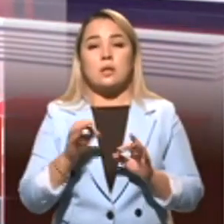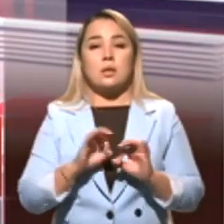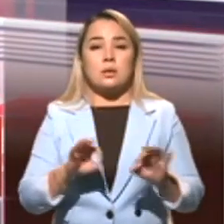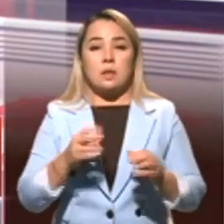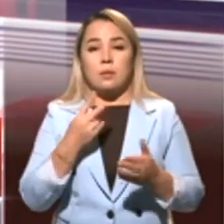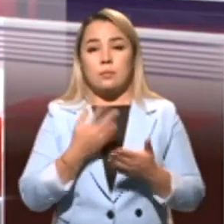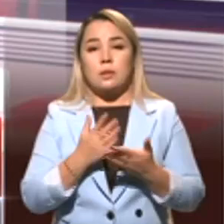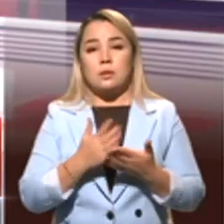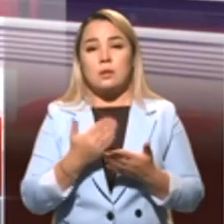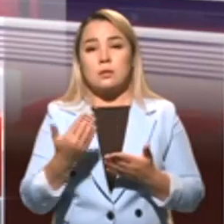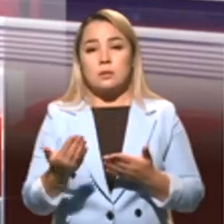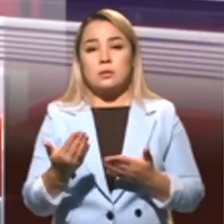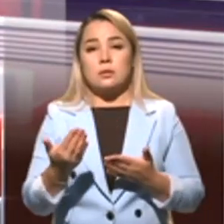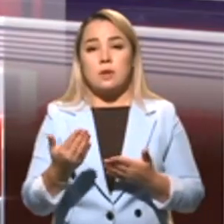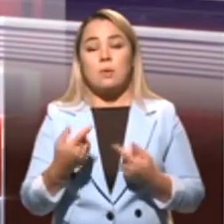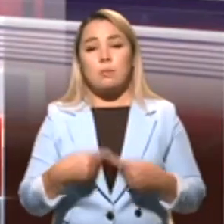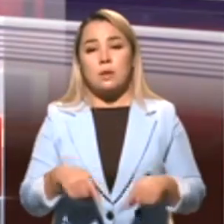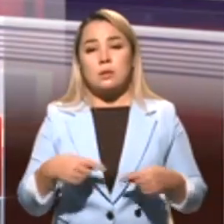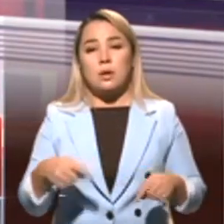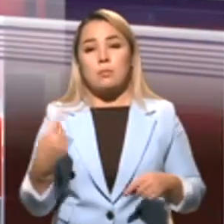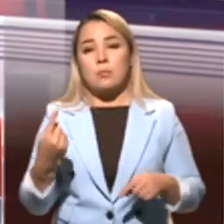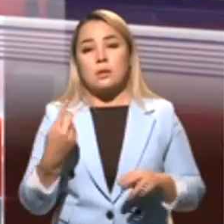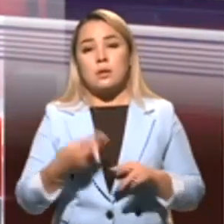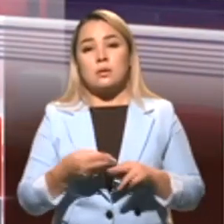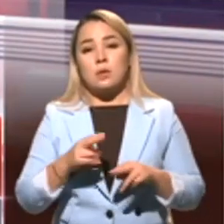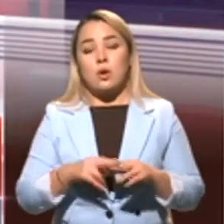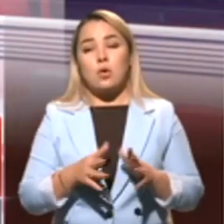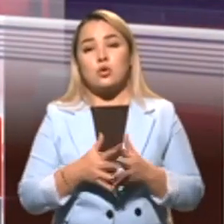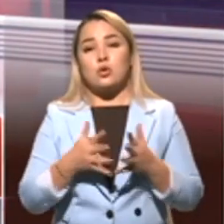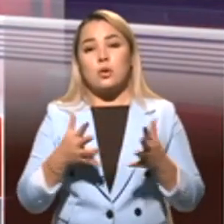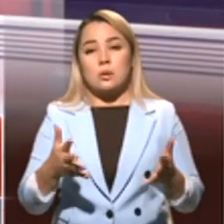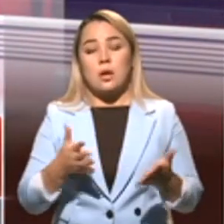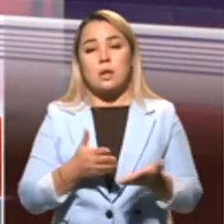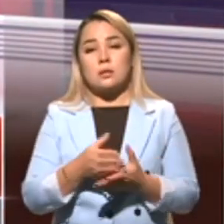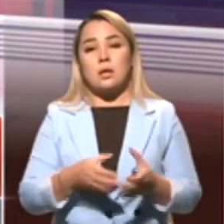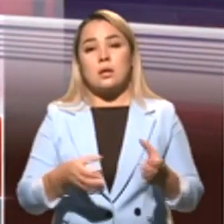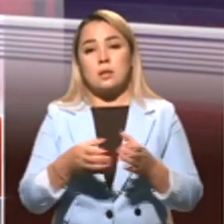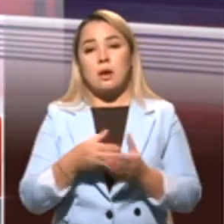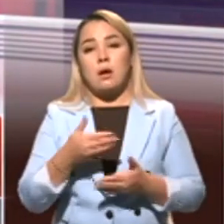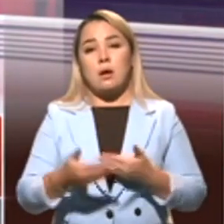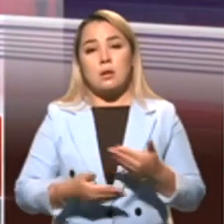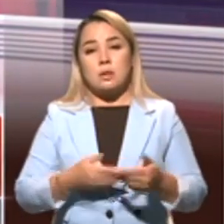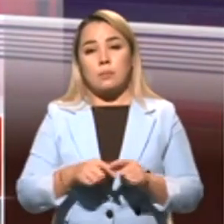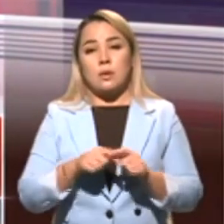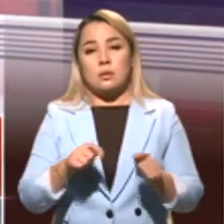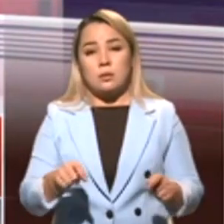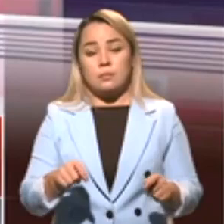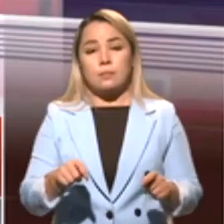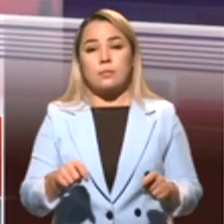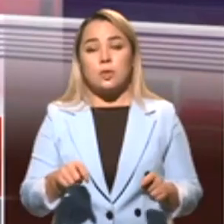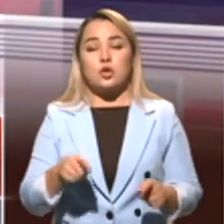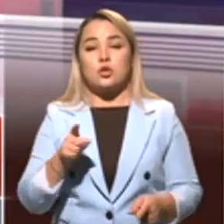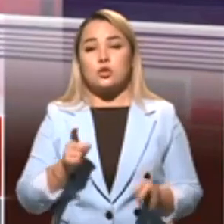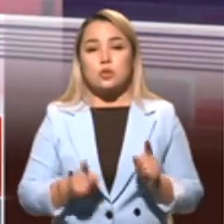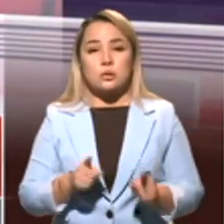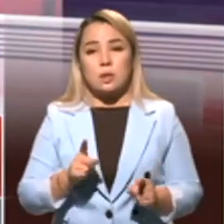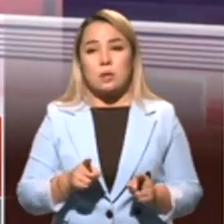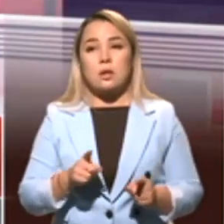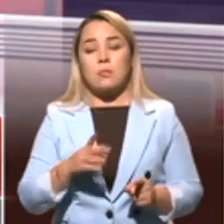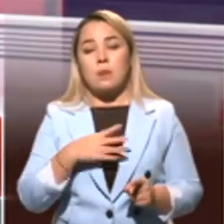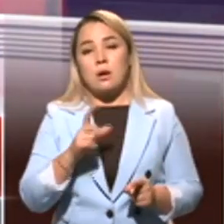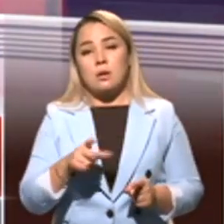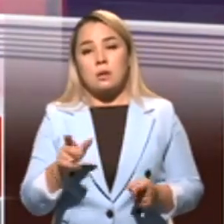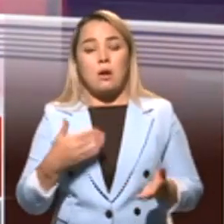айтқанындай, басқаша бір үлкен саяси қадамдардан гөрі шынайы